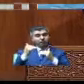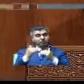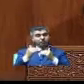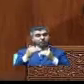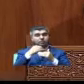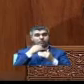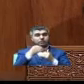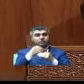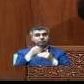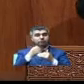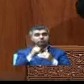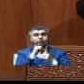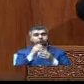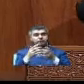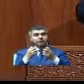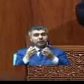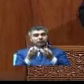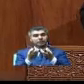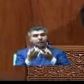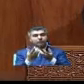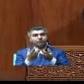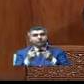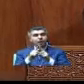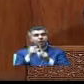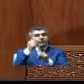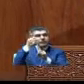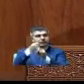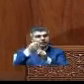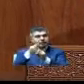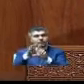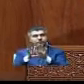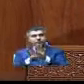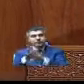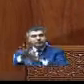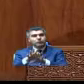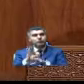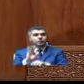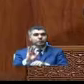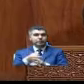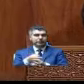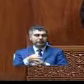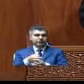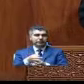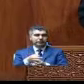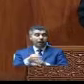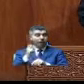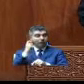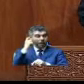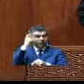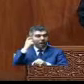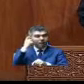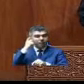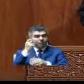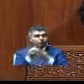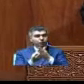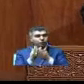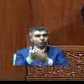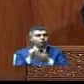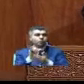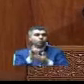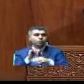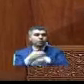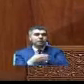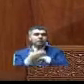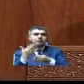فالتفاوتات الاجتماعية والمجالية لا تزال مرتفعة رغم المجهودات التي تبذلونها، مما يتعين معه التفكير